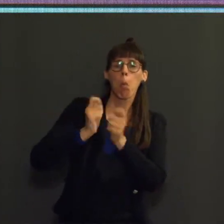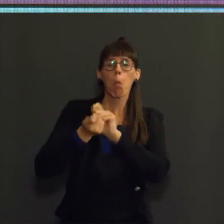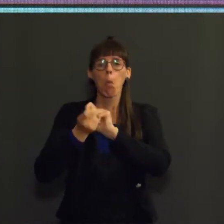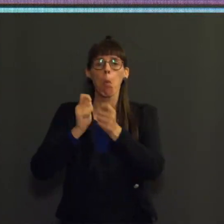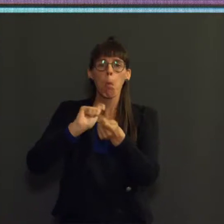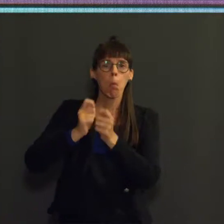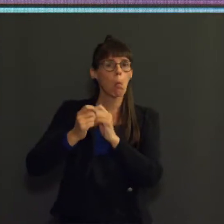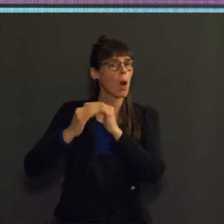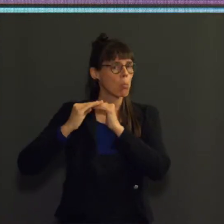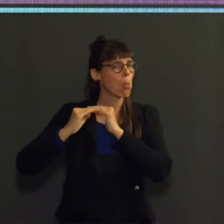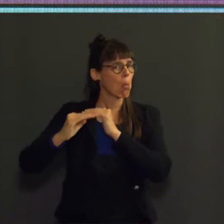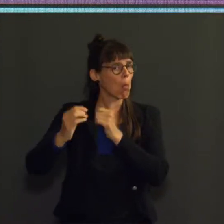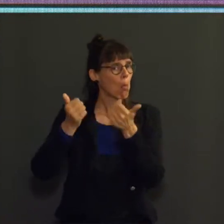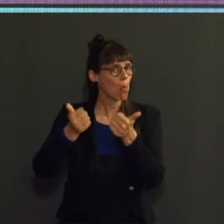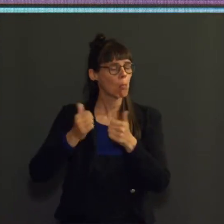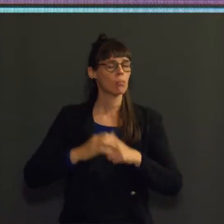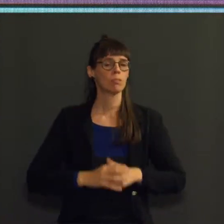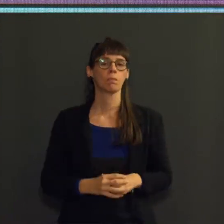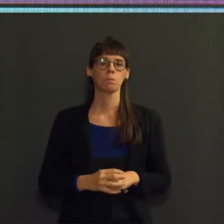wekelijkse schommelingen.